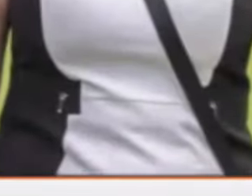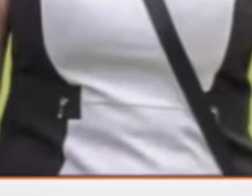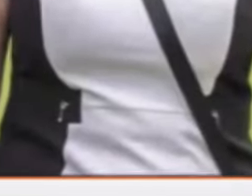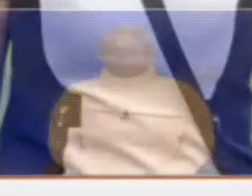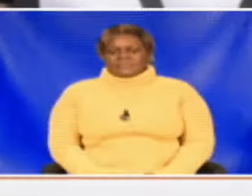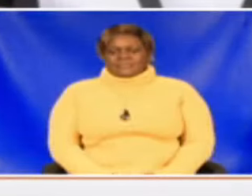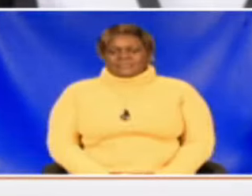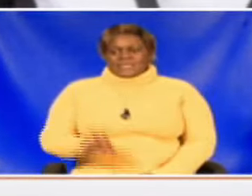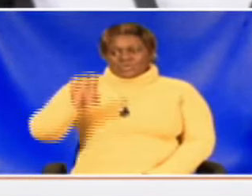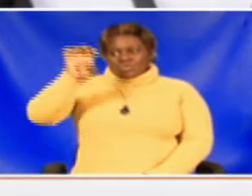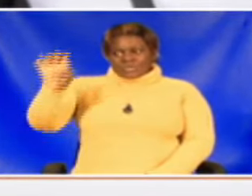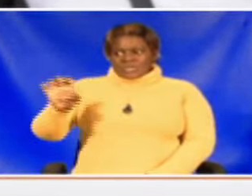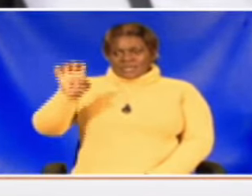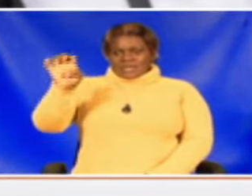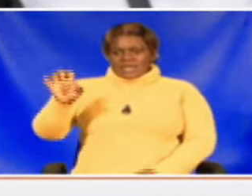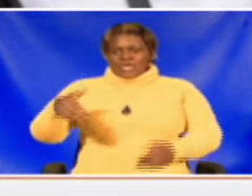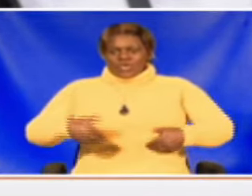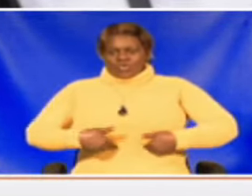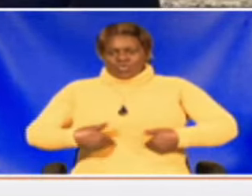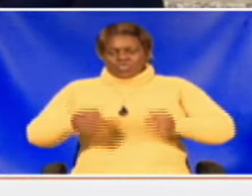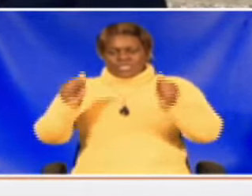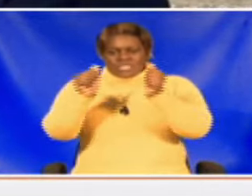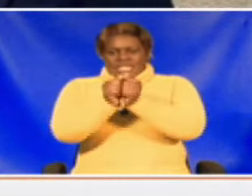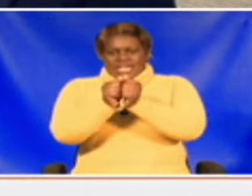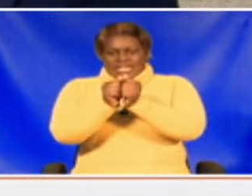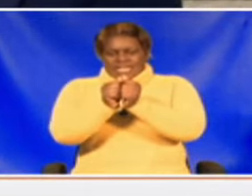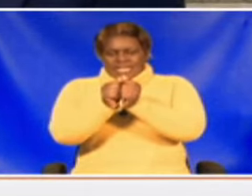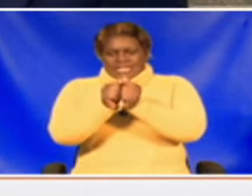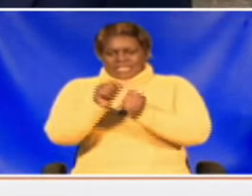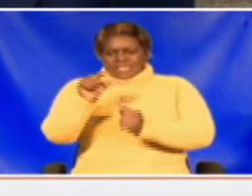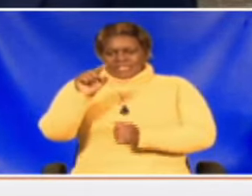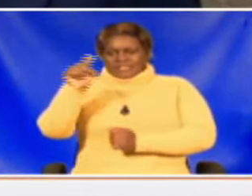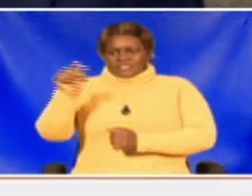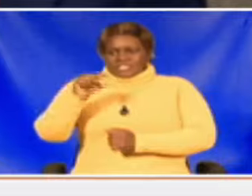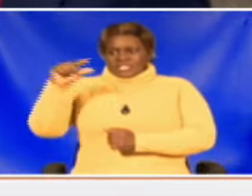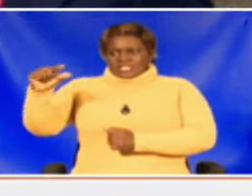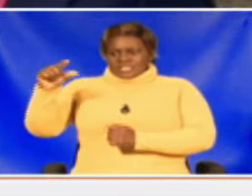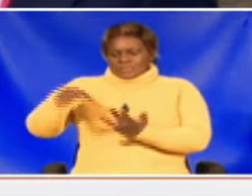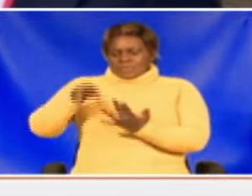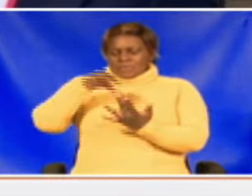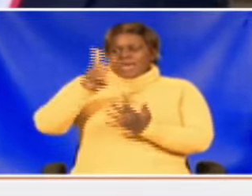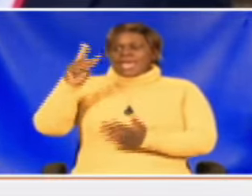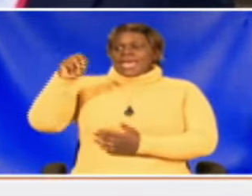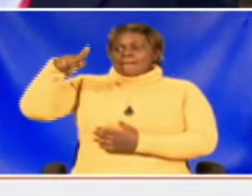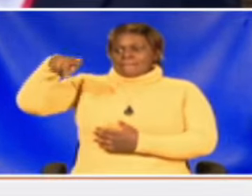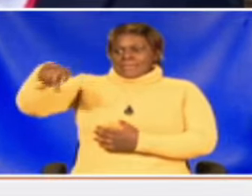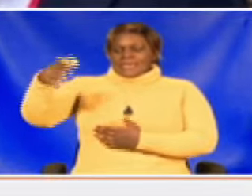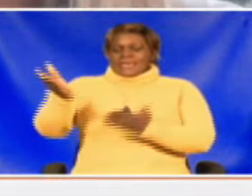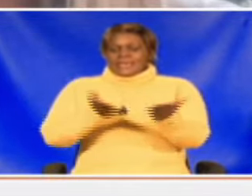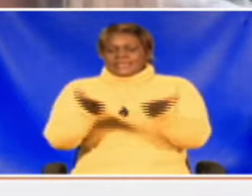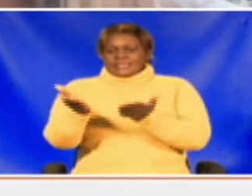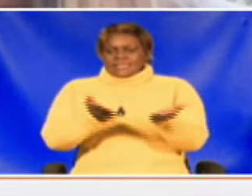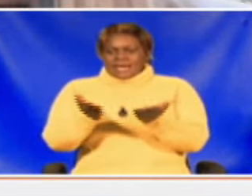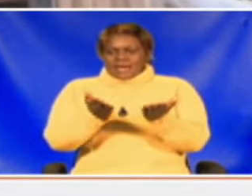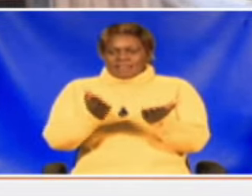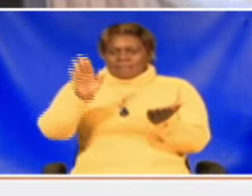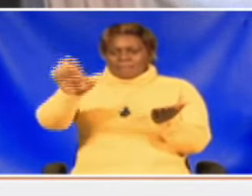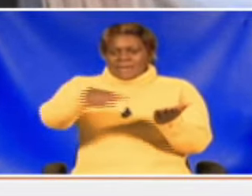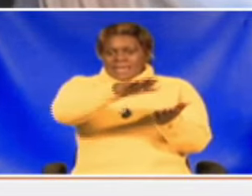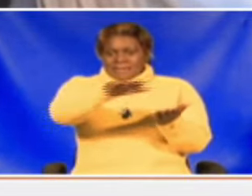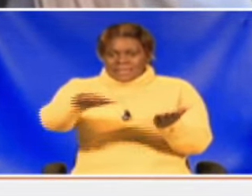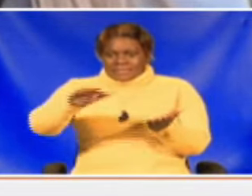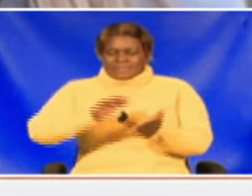Na kule Uingereza, vijana 10 wa rika ya Gen Z wamechaguliwa kama wabunge ambao watahudumu katika bunge la taifa